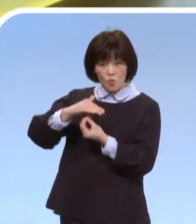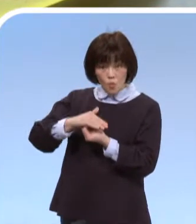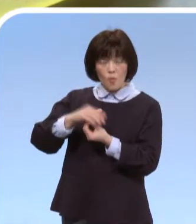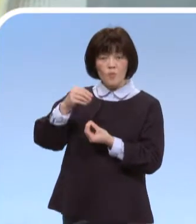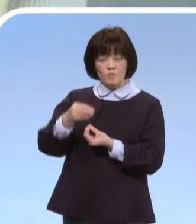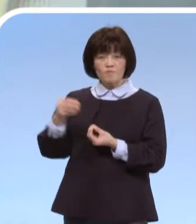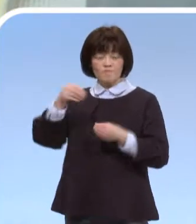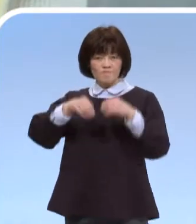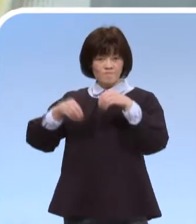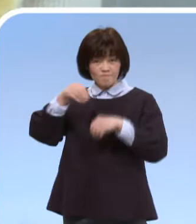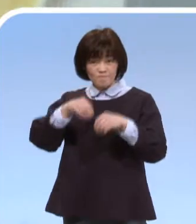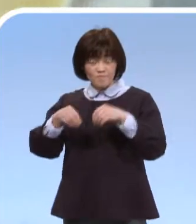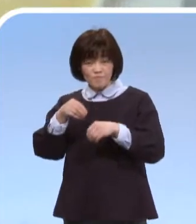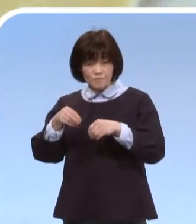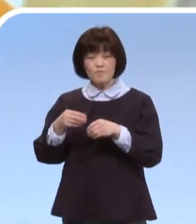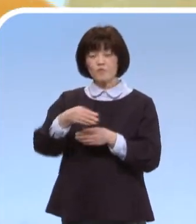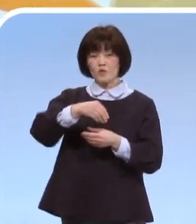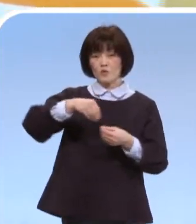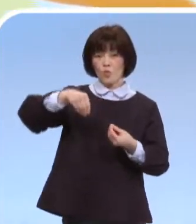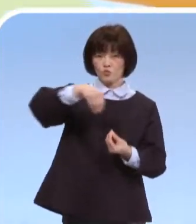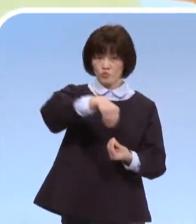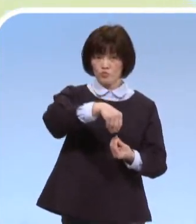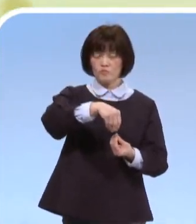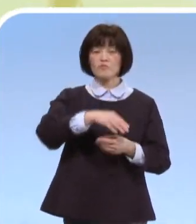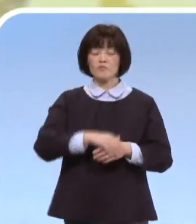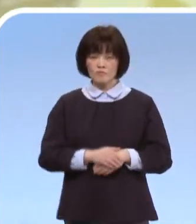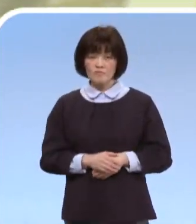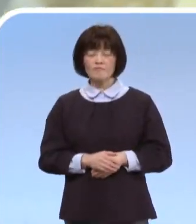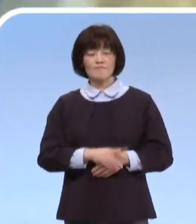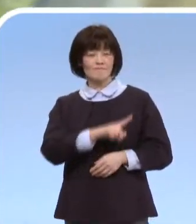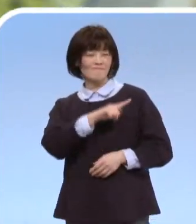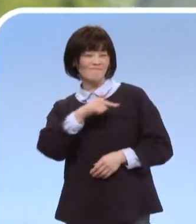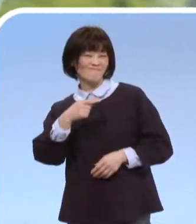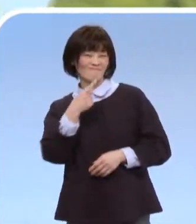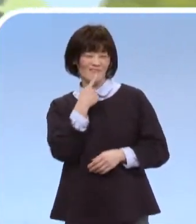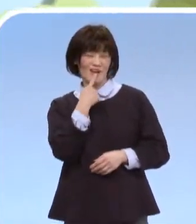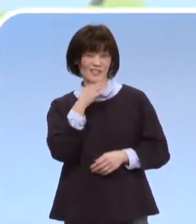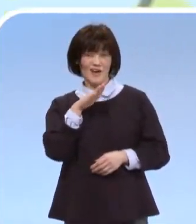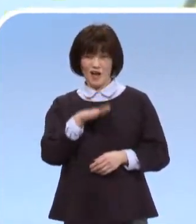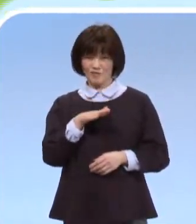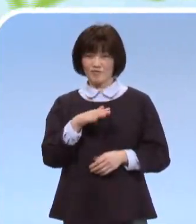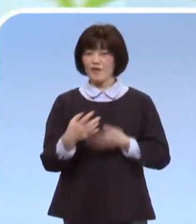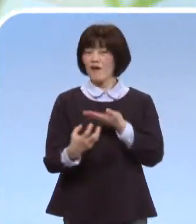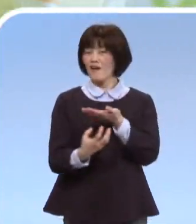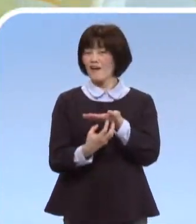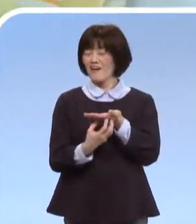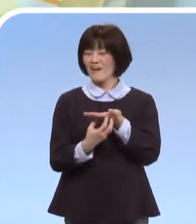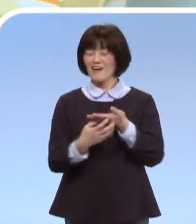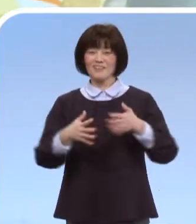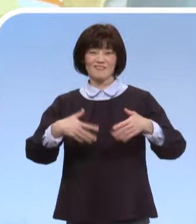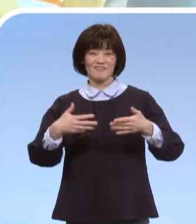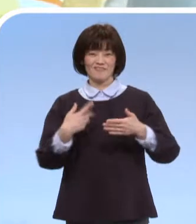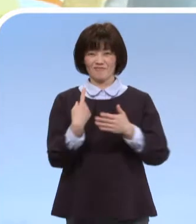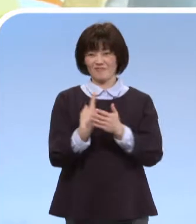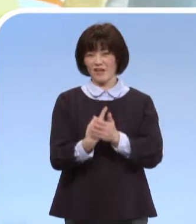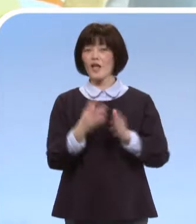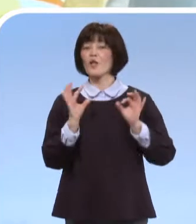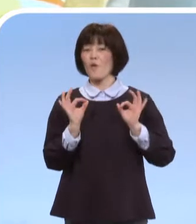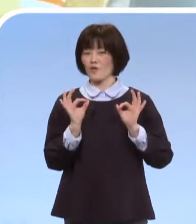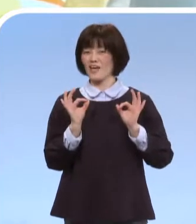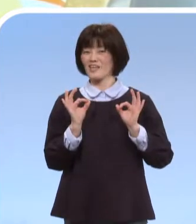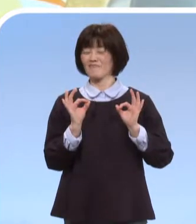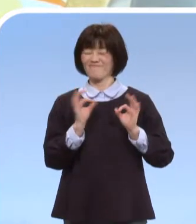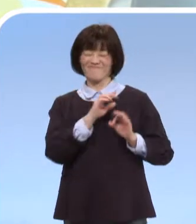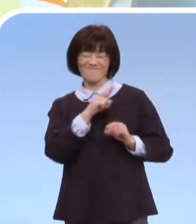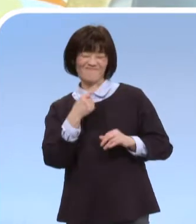て作られています。すべてのソースはそれ自体に味がついているので湯煎で温めるだけ、食